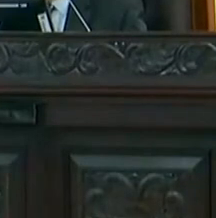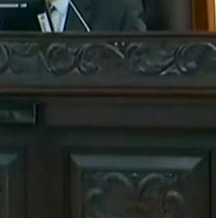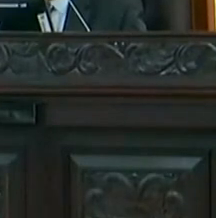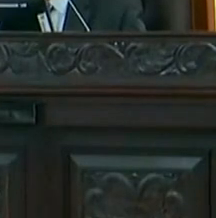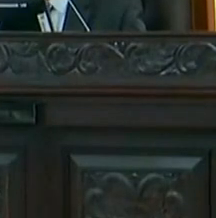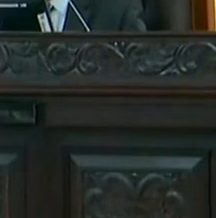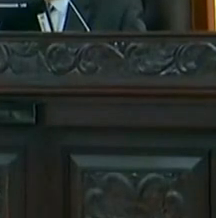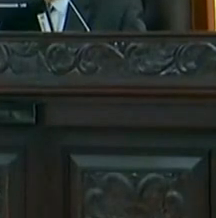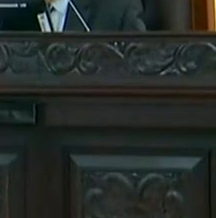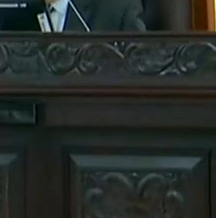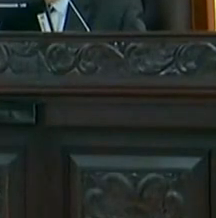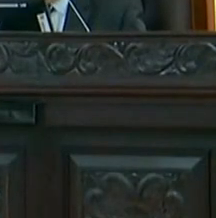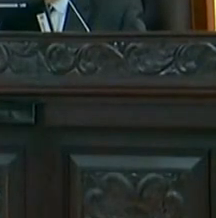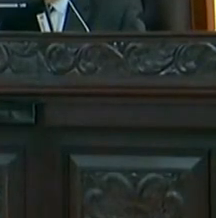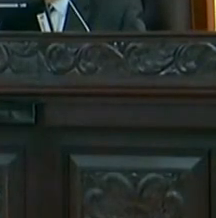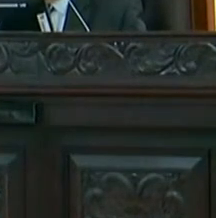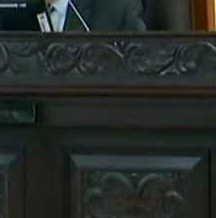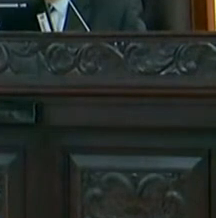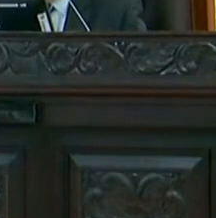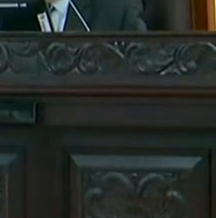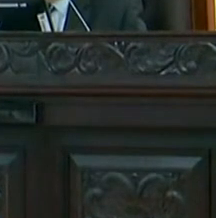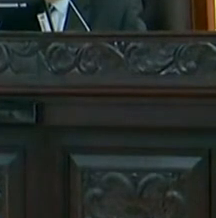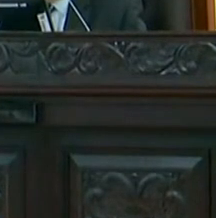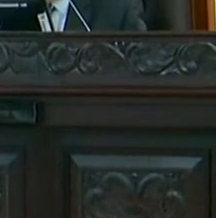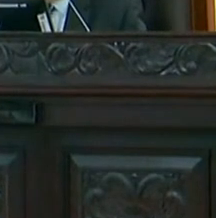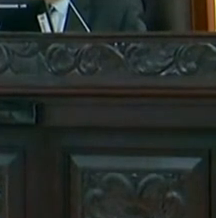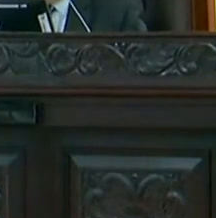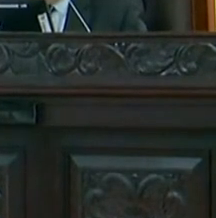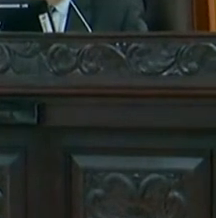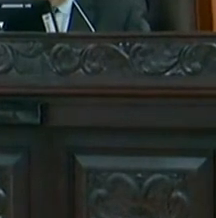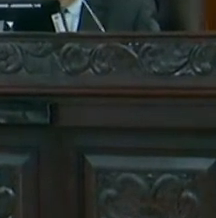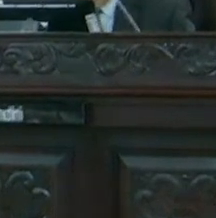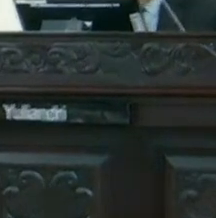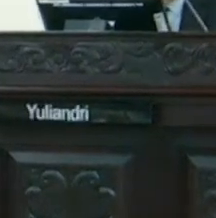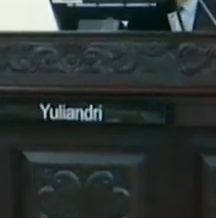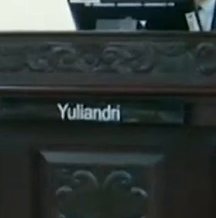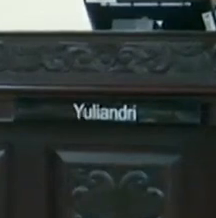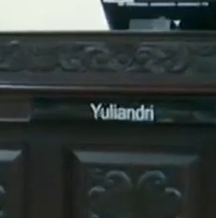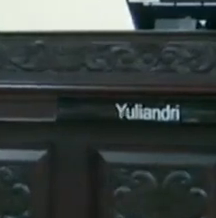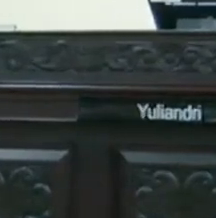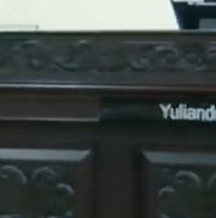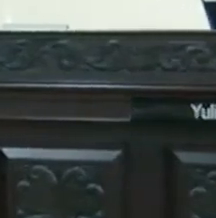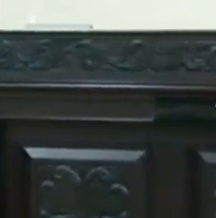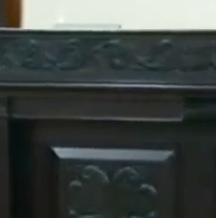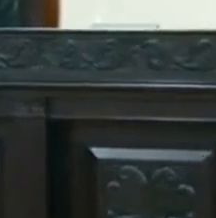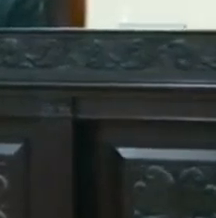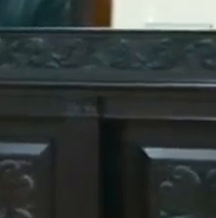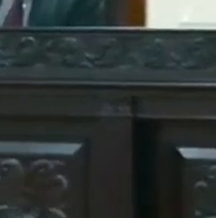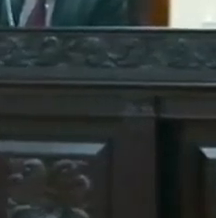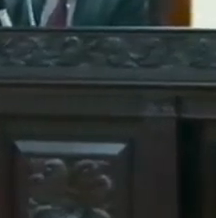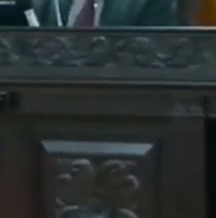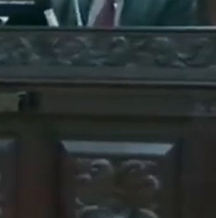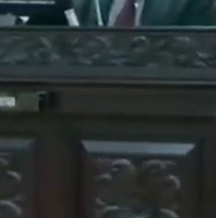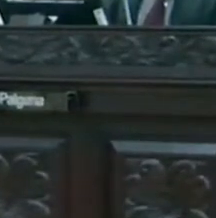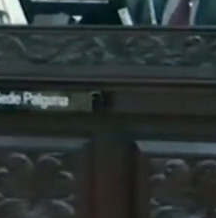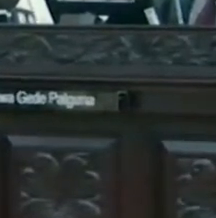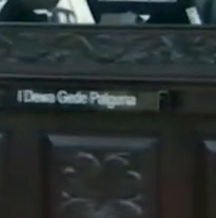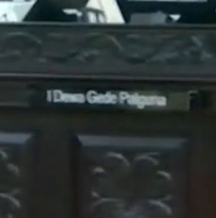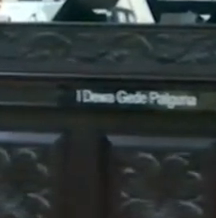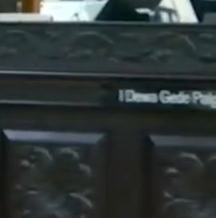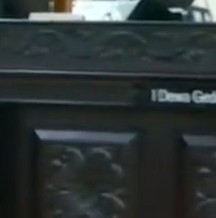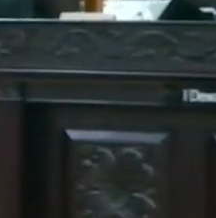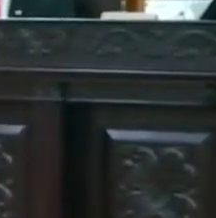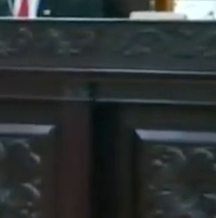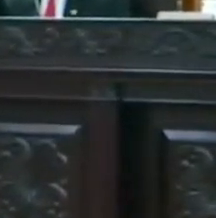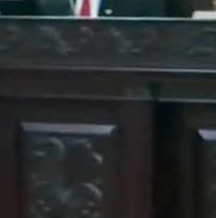kesopanan saptakarsa Hutama dan juga yang mengajukan gugatan ke PTUN di Jakarta selengkapnya saudara